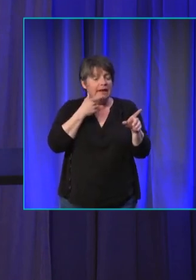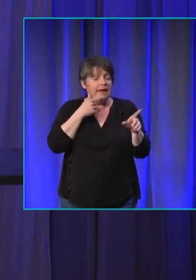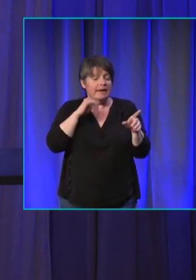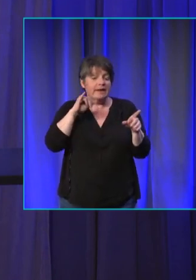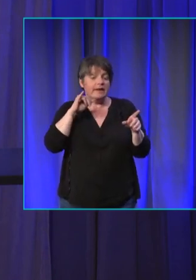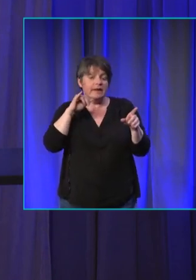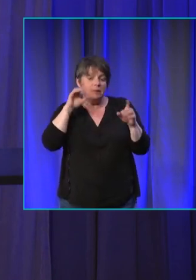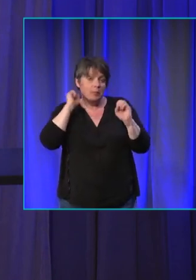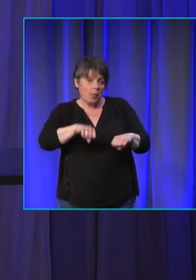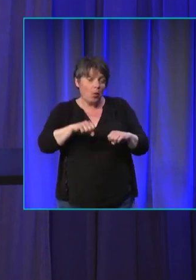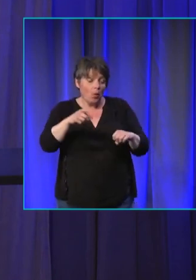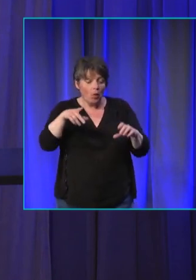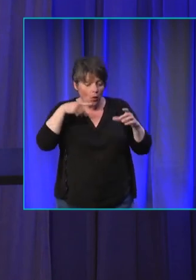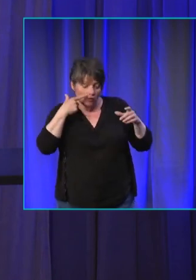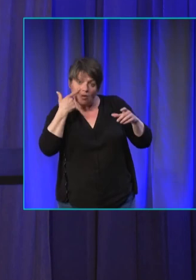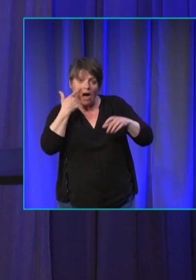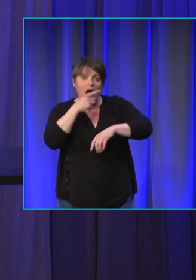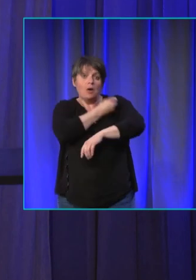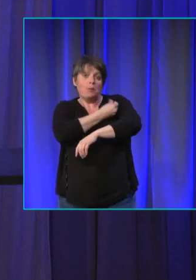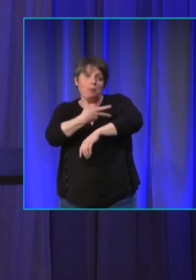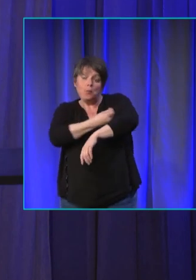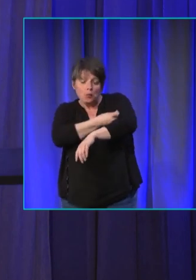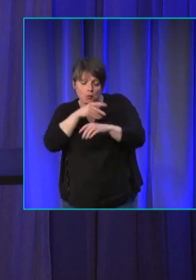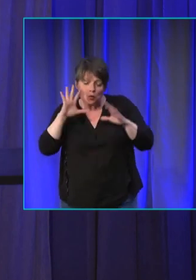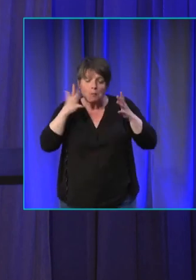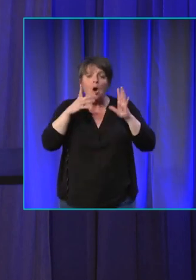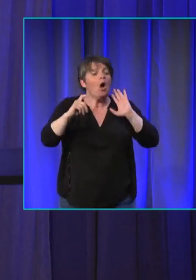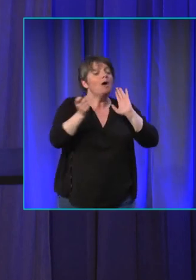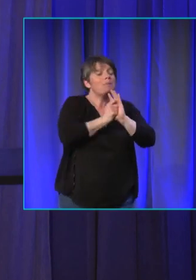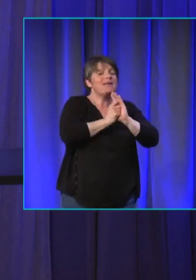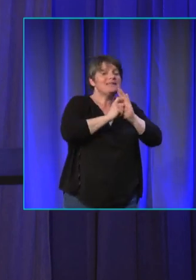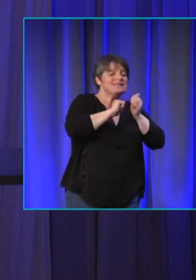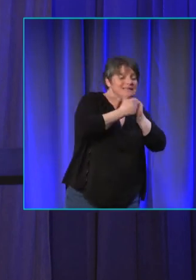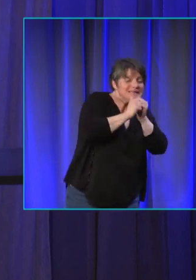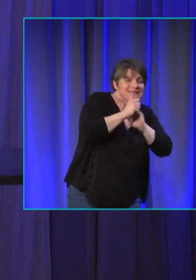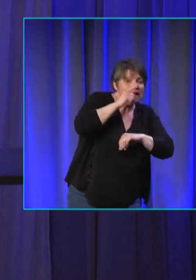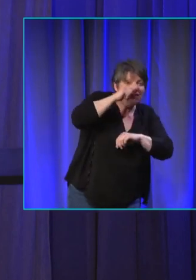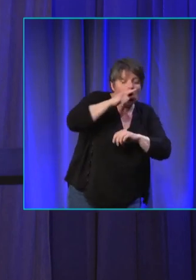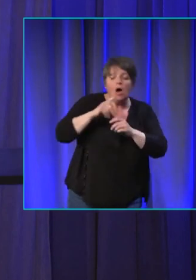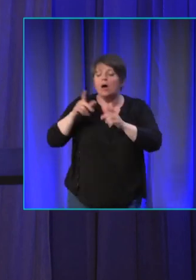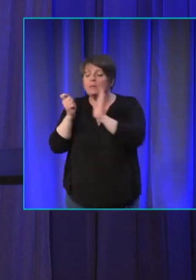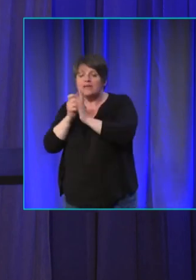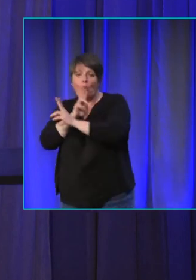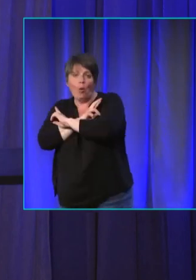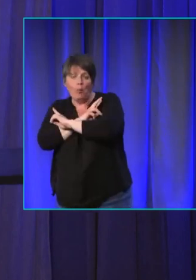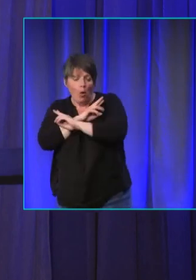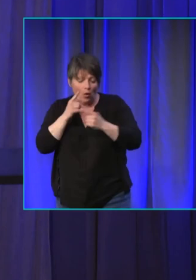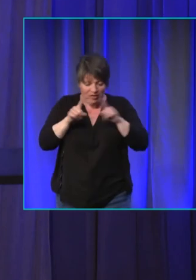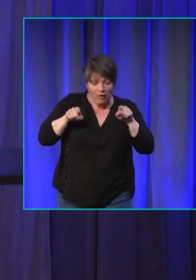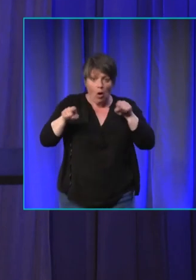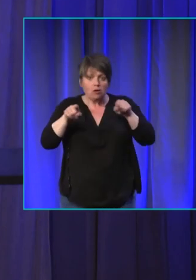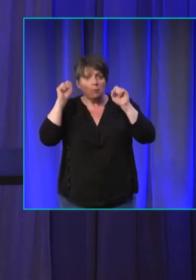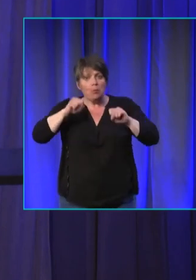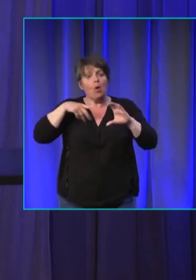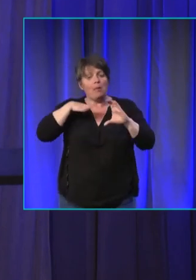repos, à l'exercice, en phase de récupération. C'est des outils que nous, on a utilisés. Mais ça coûte très cher. Hein. Donc il faut passer. Alors, en